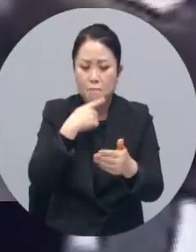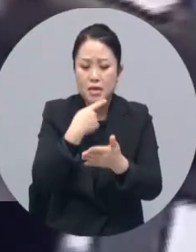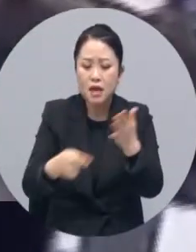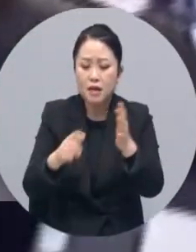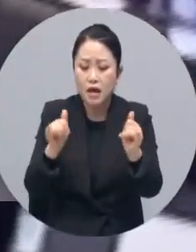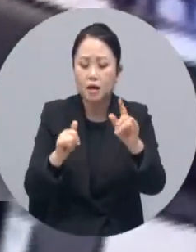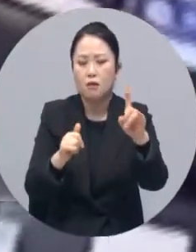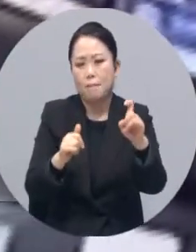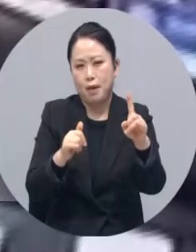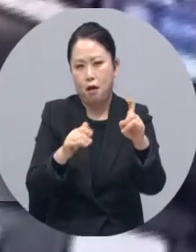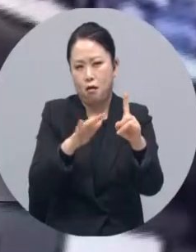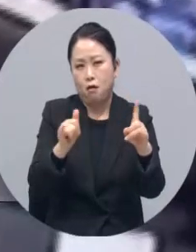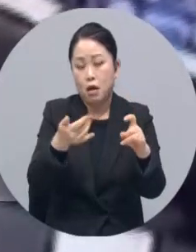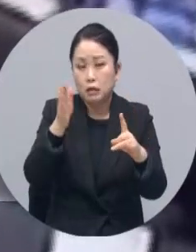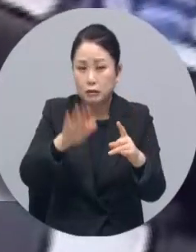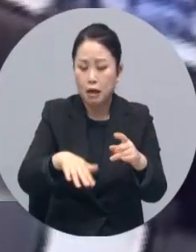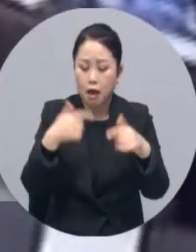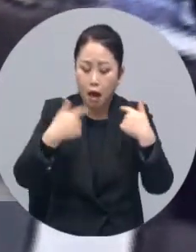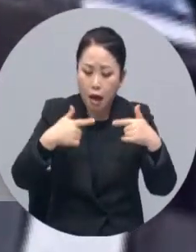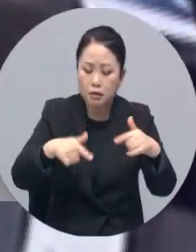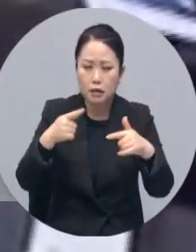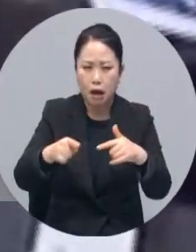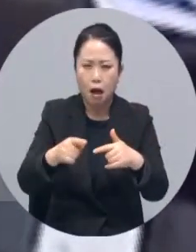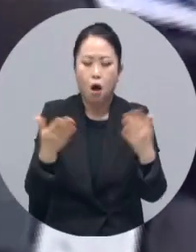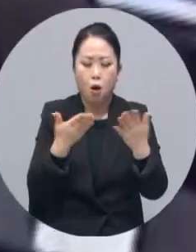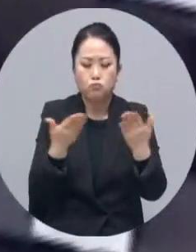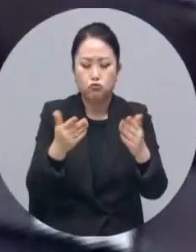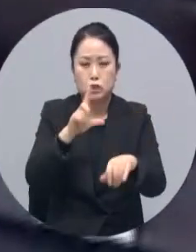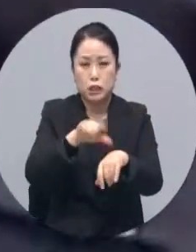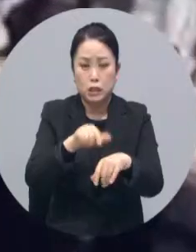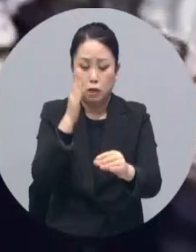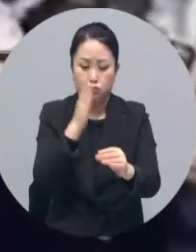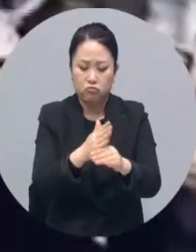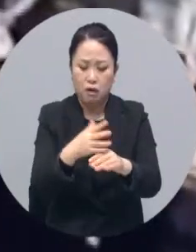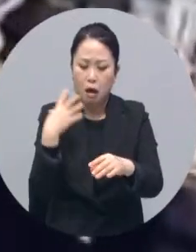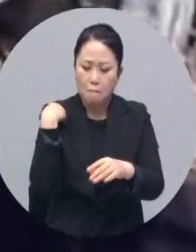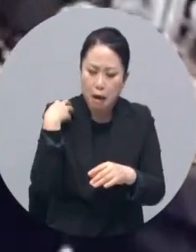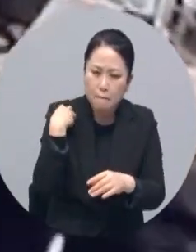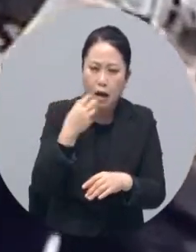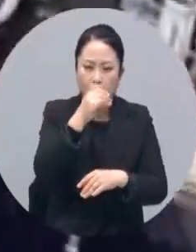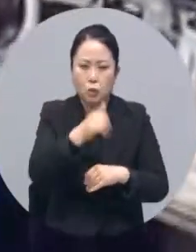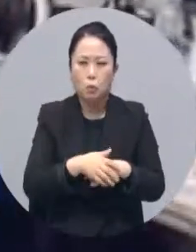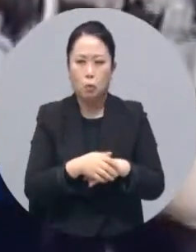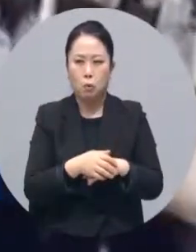실질적인 대표로 매일 업무 시간 중 추행을 일삼았다고 증언했습니다.